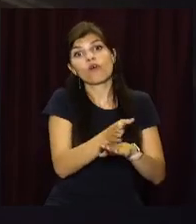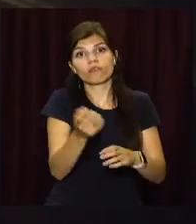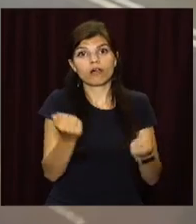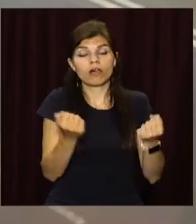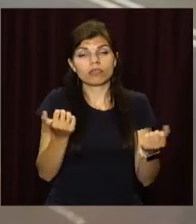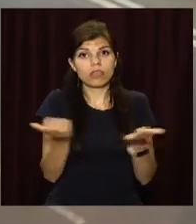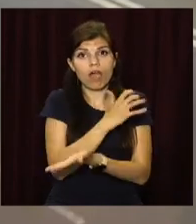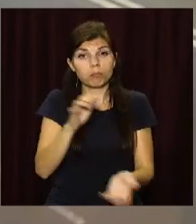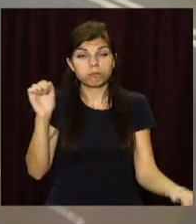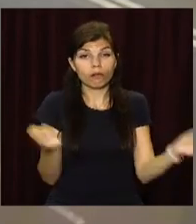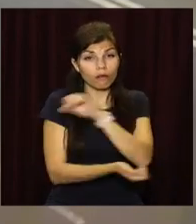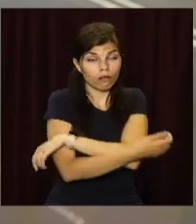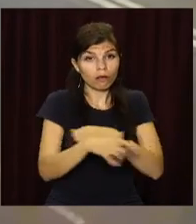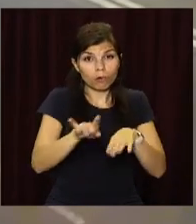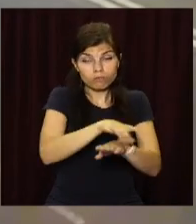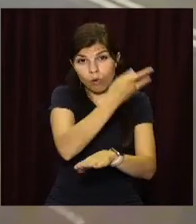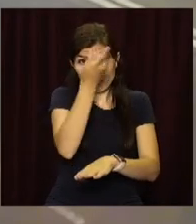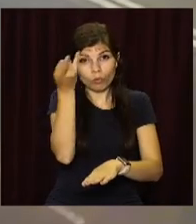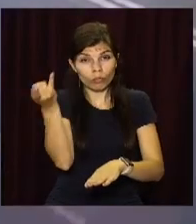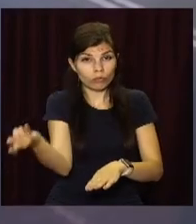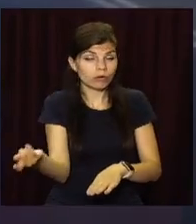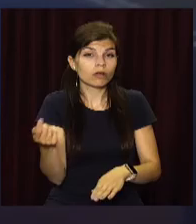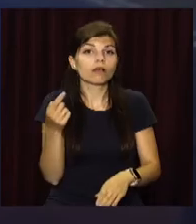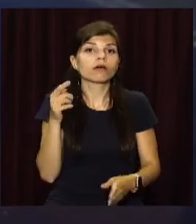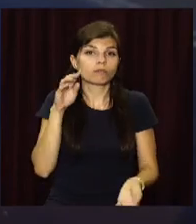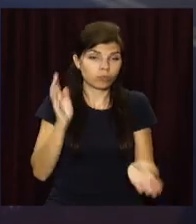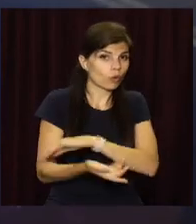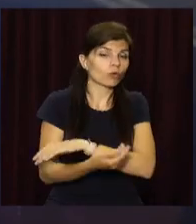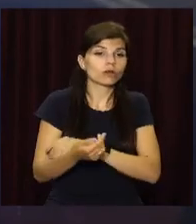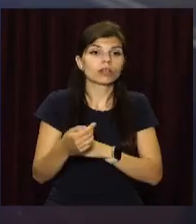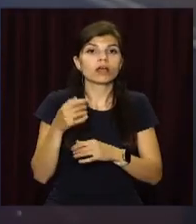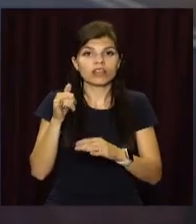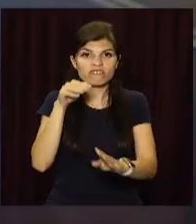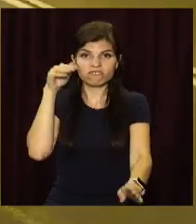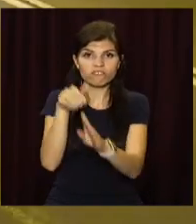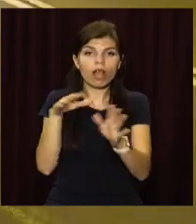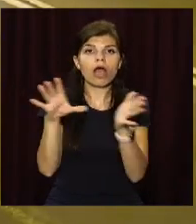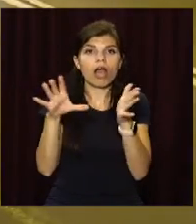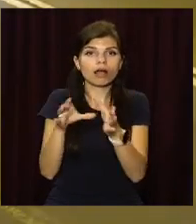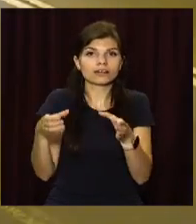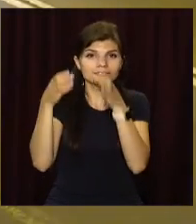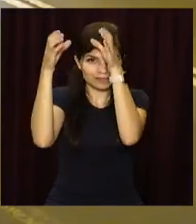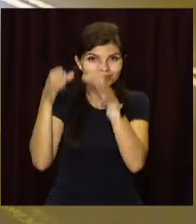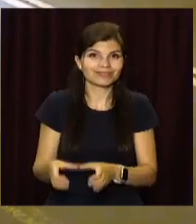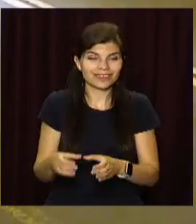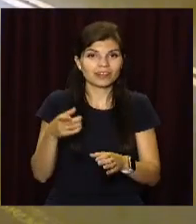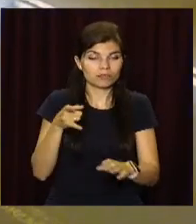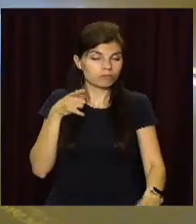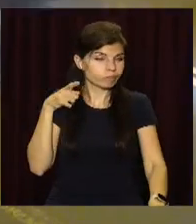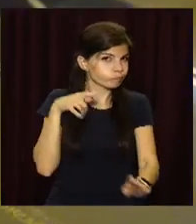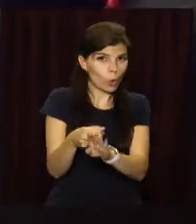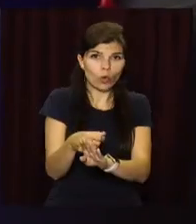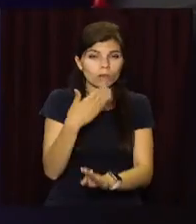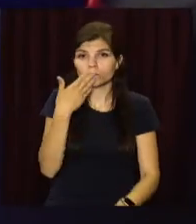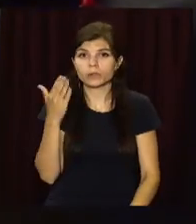не впорався з керуванням, авто вилетіло на тротуар і перекинулося та врізалося в електроопору. Кермувальника та